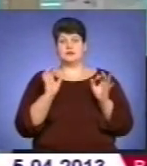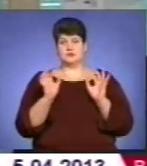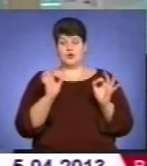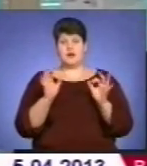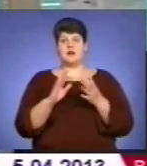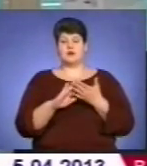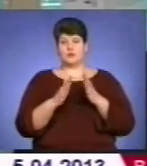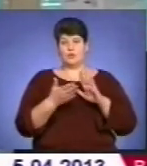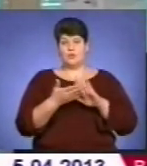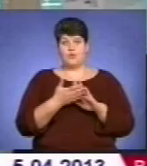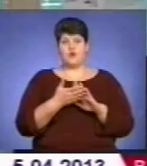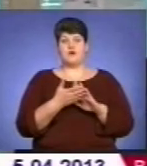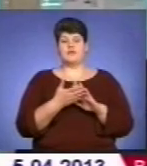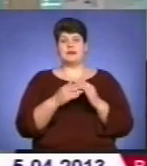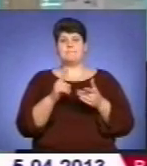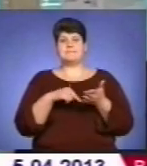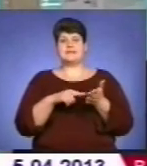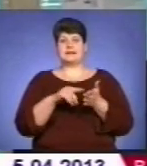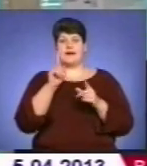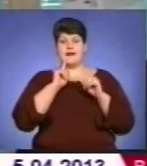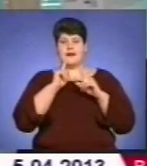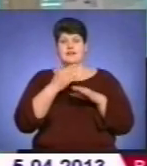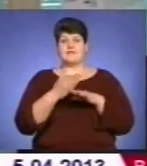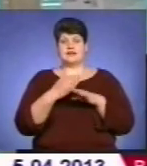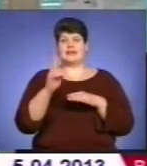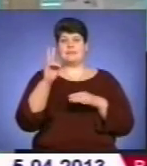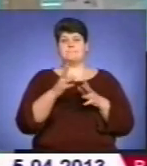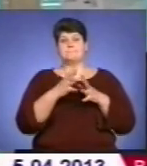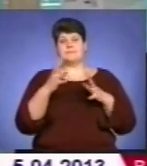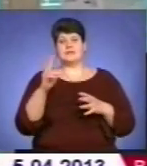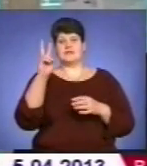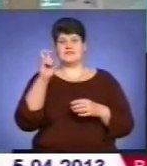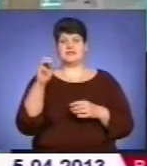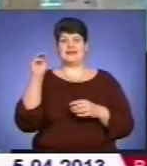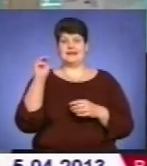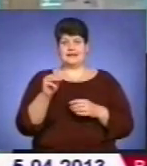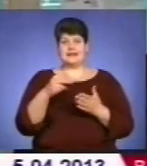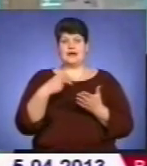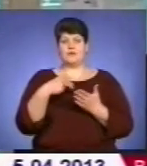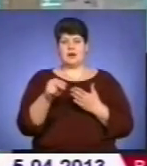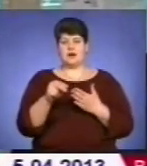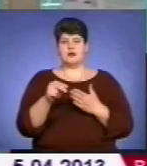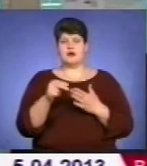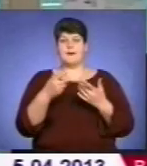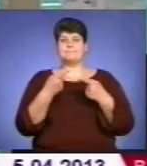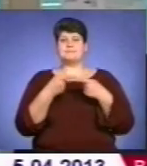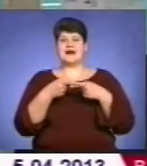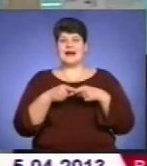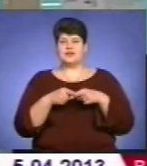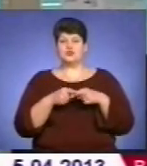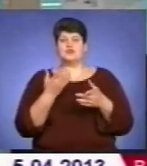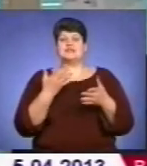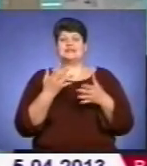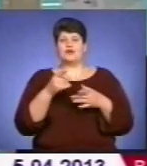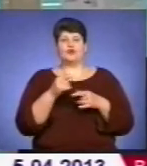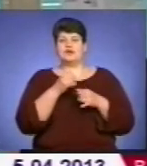умови, і міська рада виділила понад 200 тисяч для придбання апарату, без якого це